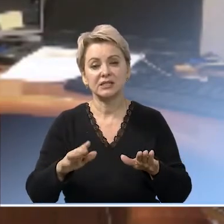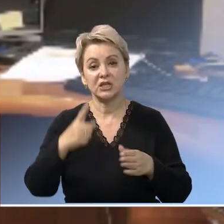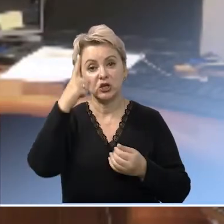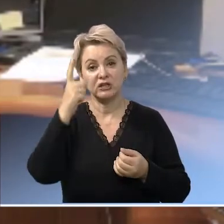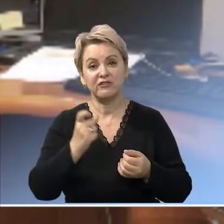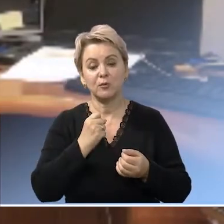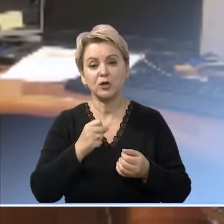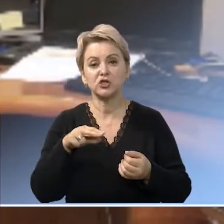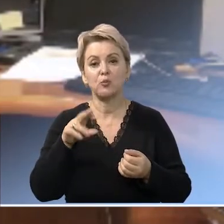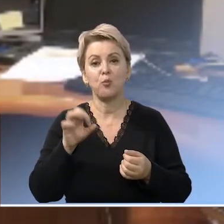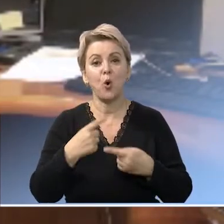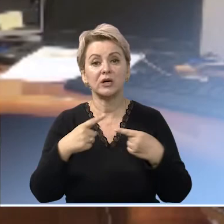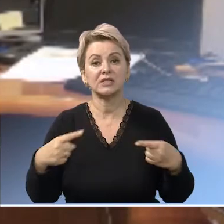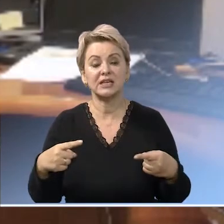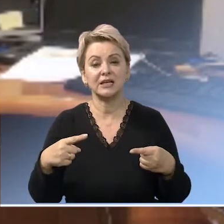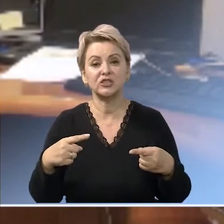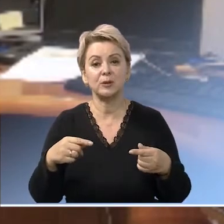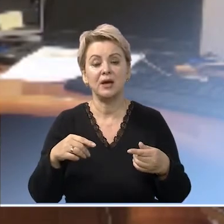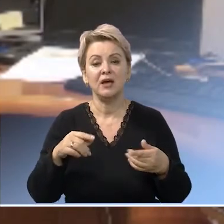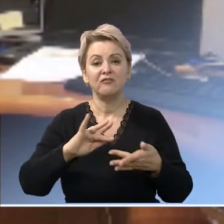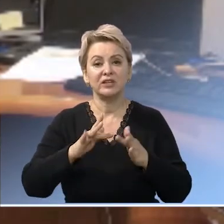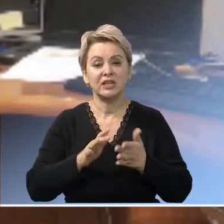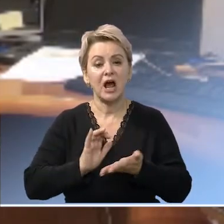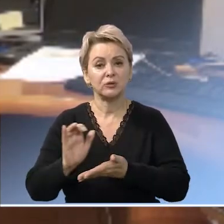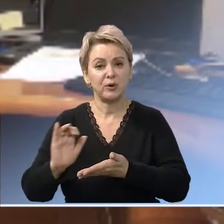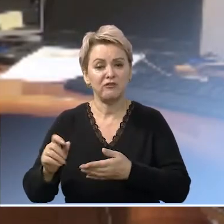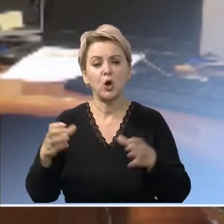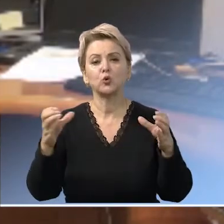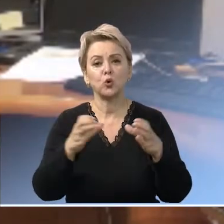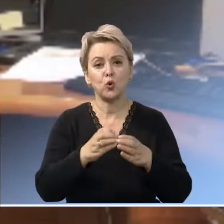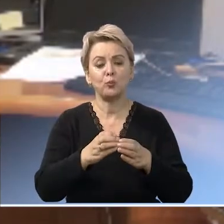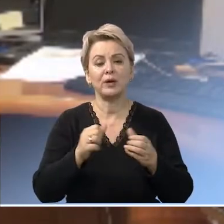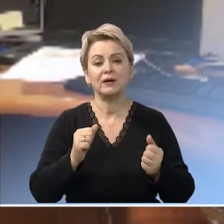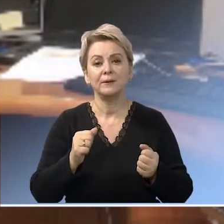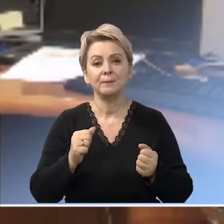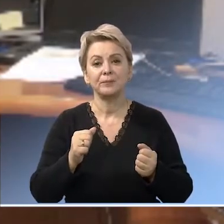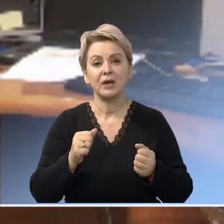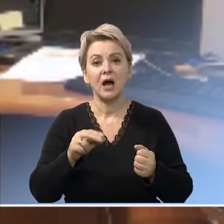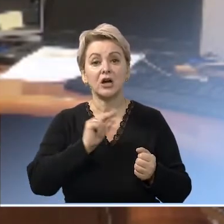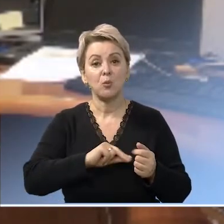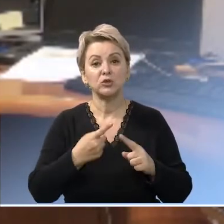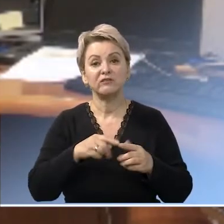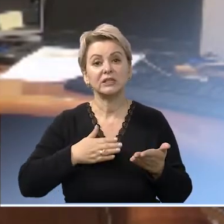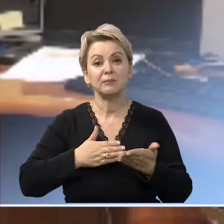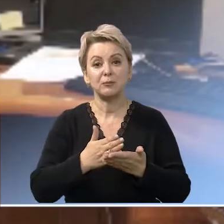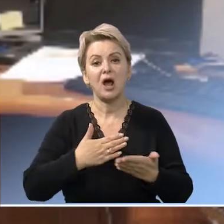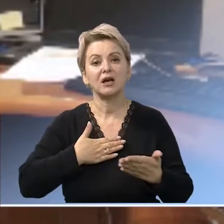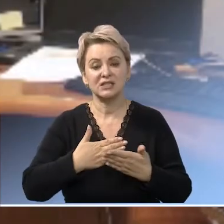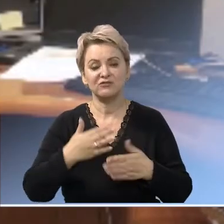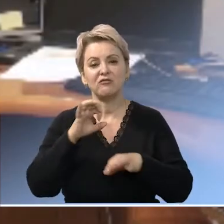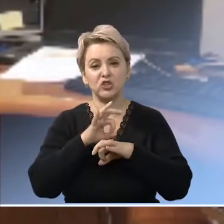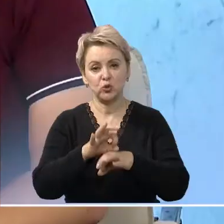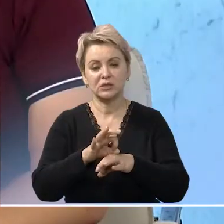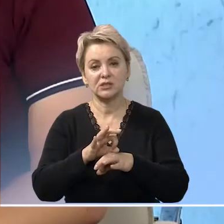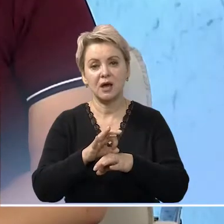рассылается информация по различным мессенджерам, различные группы социальные. Работа в этом направлении